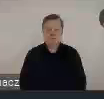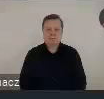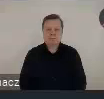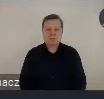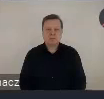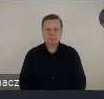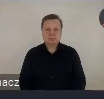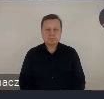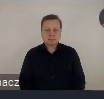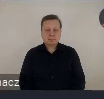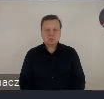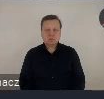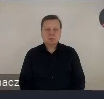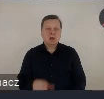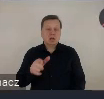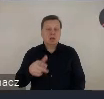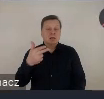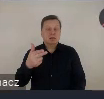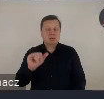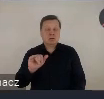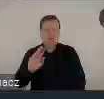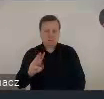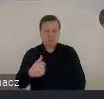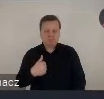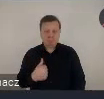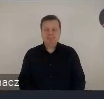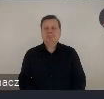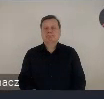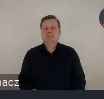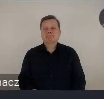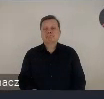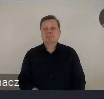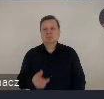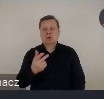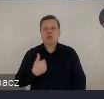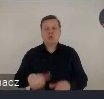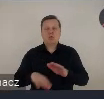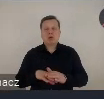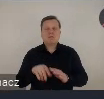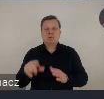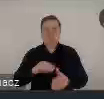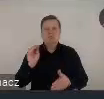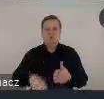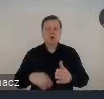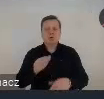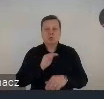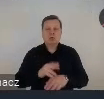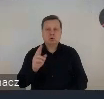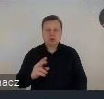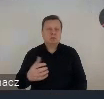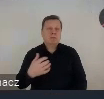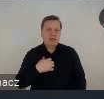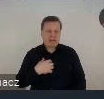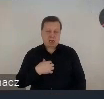natomiast ze strony Narodowego Instytutu Wolności osobą upoważnioną do podpisywania umowy jest albo